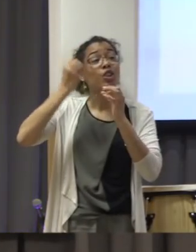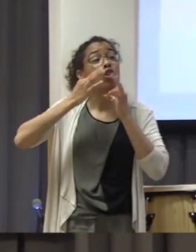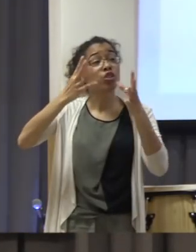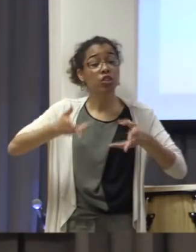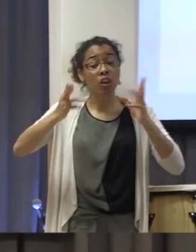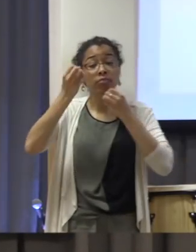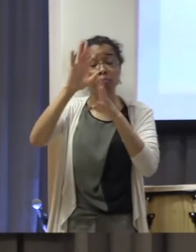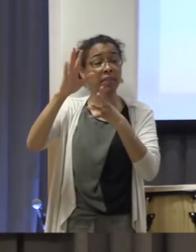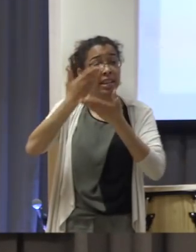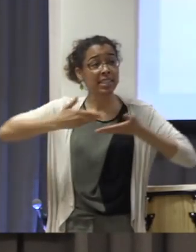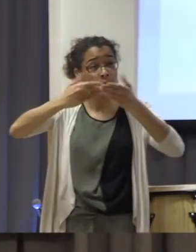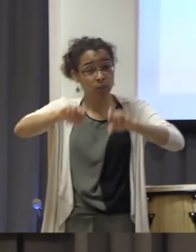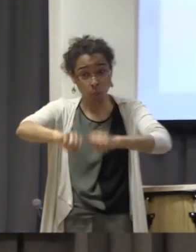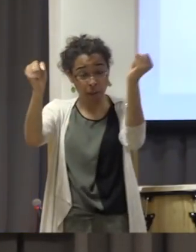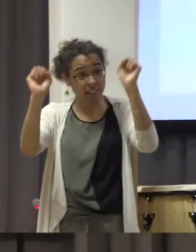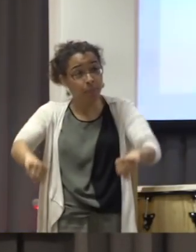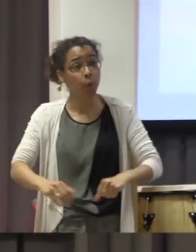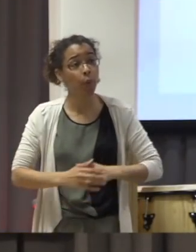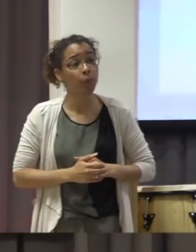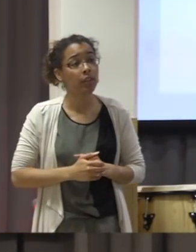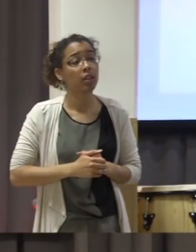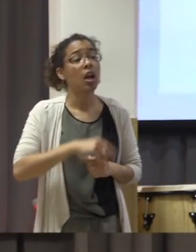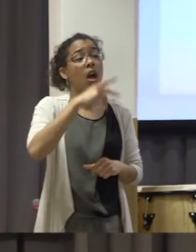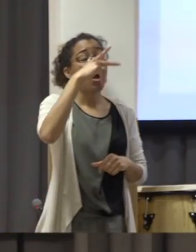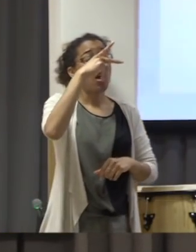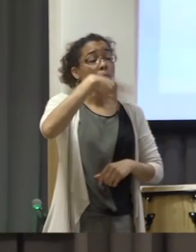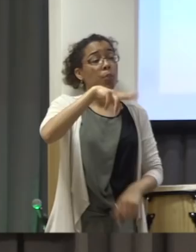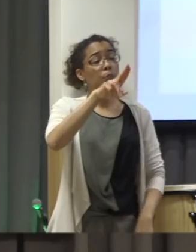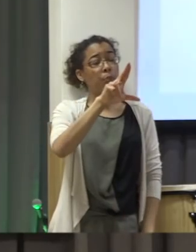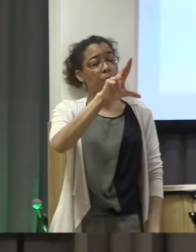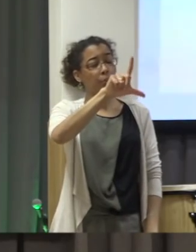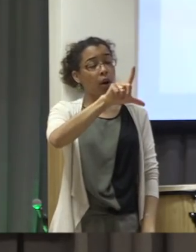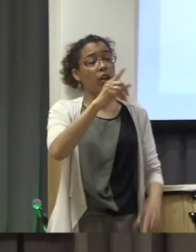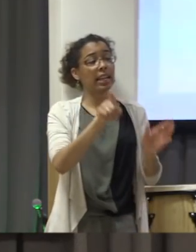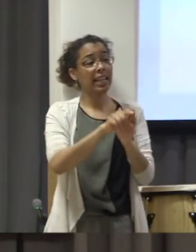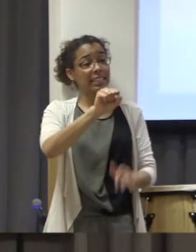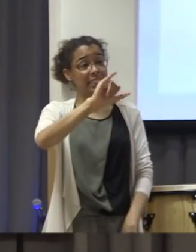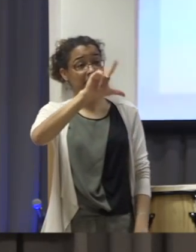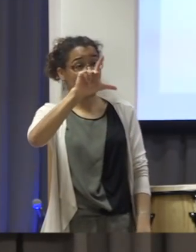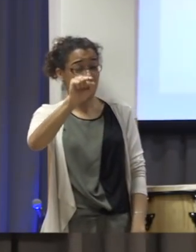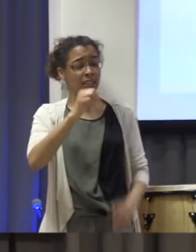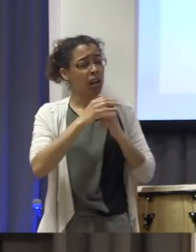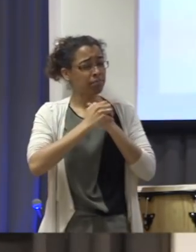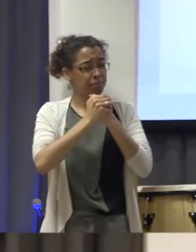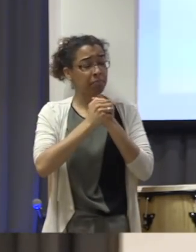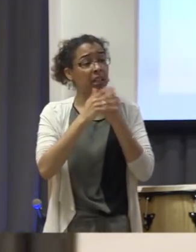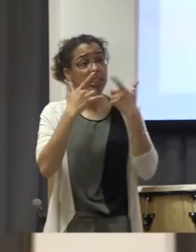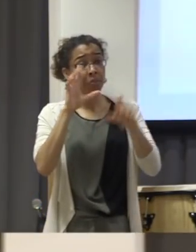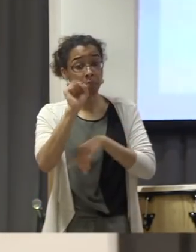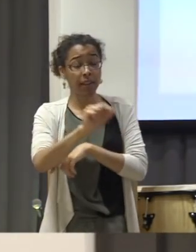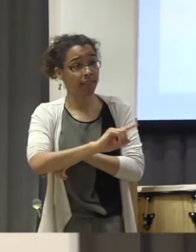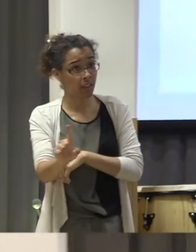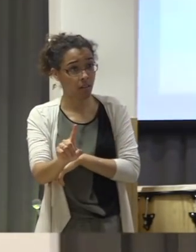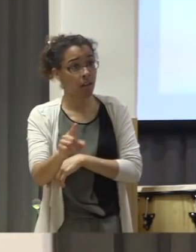situations. Amen. Alléluia. Amen. Paul et Silas, ils ont prié longtemps, mais ils n'ont pas vu la délivrance. Mais quand ils ont